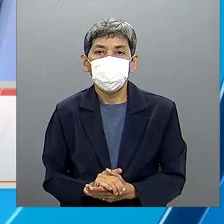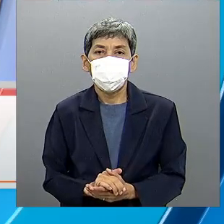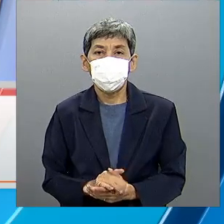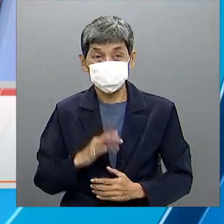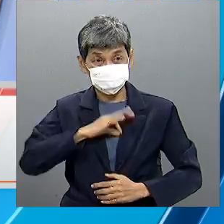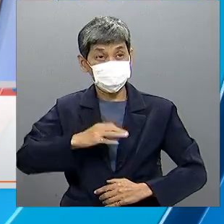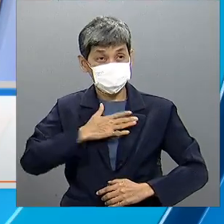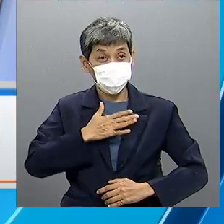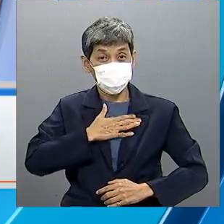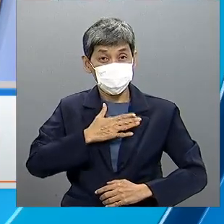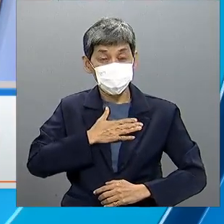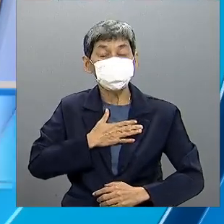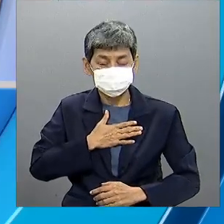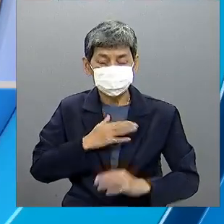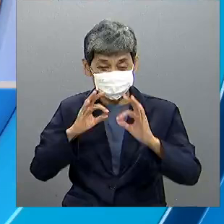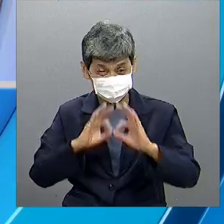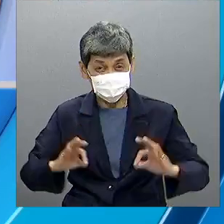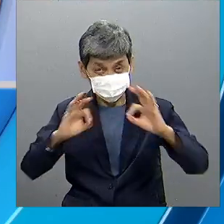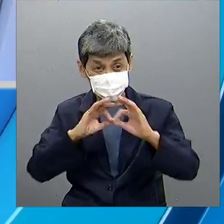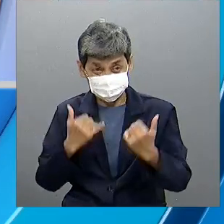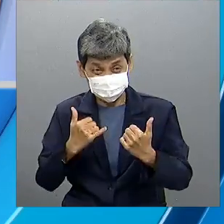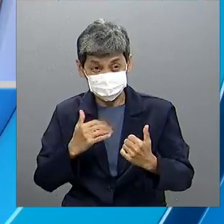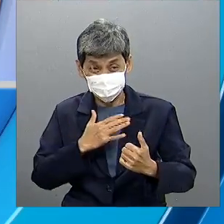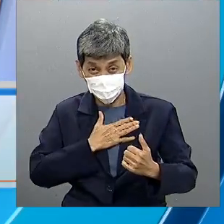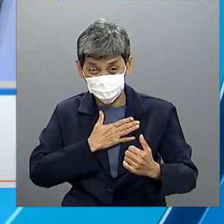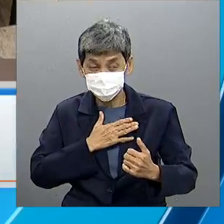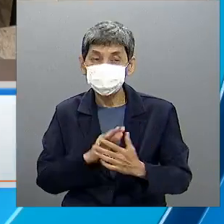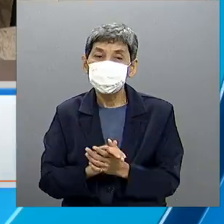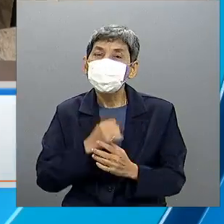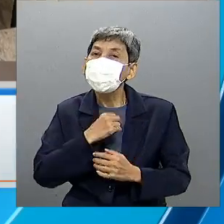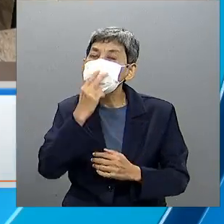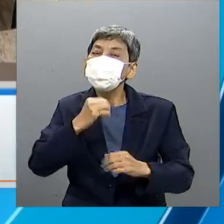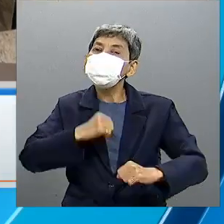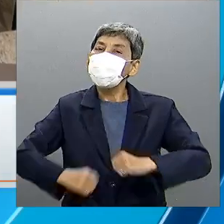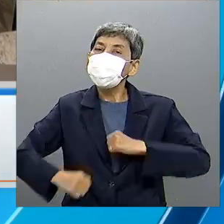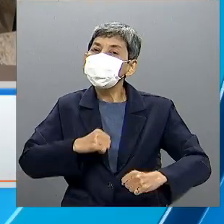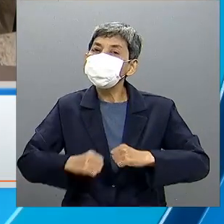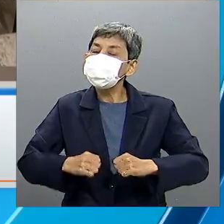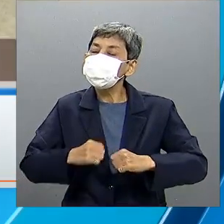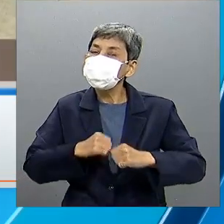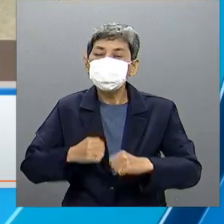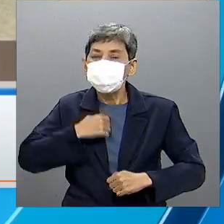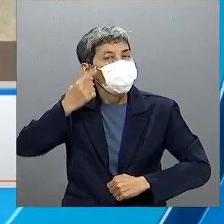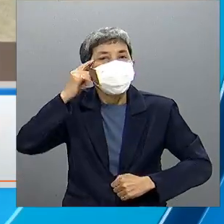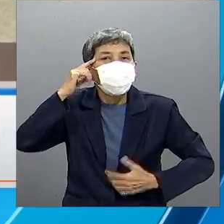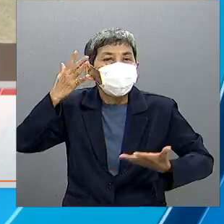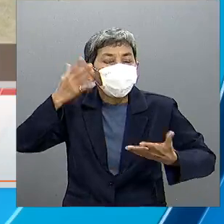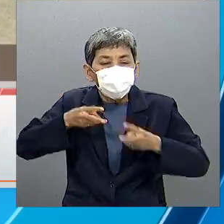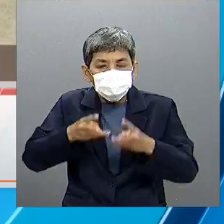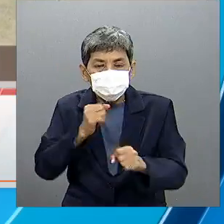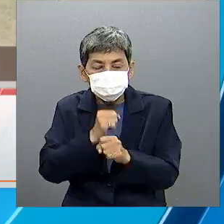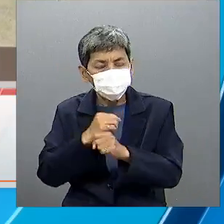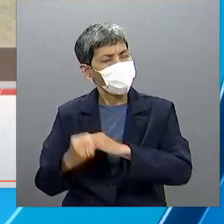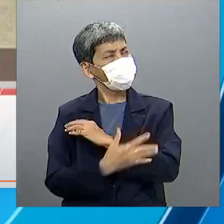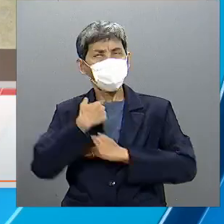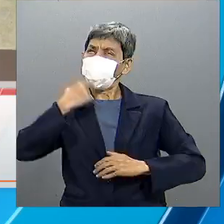าสิ่งสำคัญณตอนนี้ค่ะคือเยาวชนเนี่ยเขาไม่รู้วิธีการที่จะขวนขวายโอกาสต่อให้มีโอกาสม